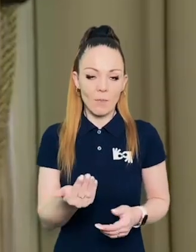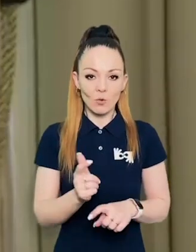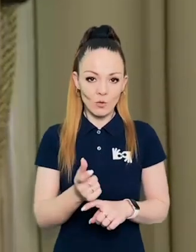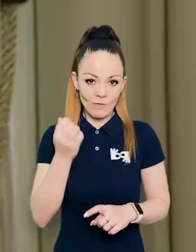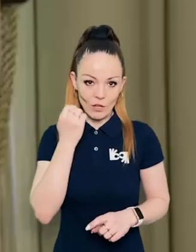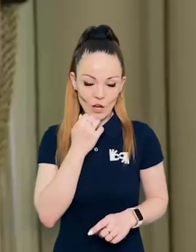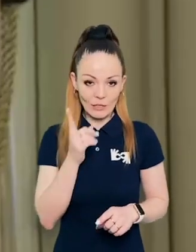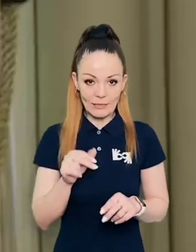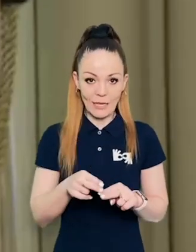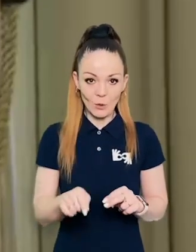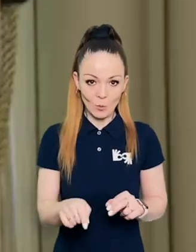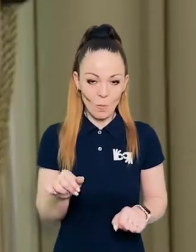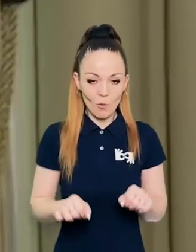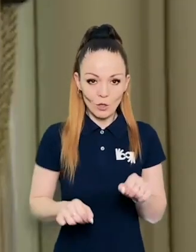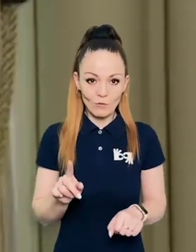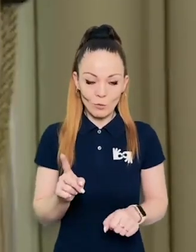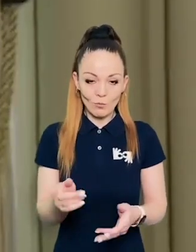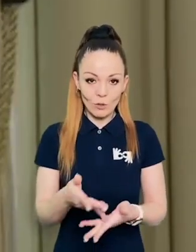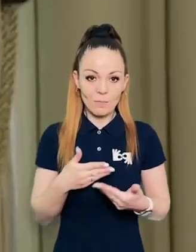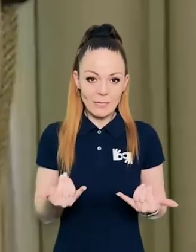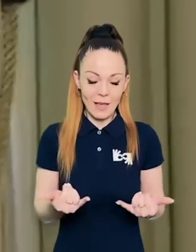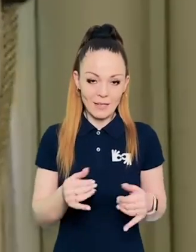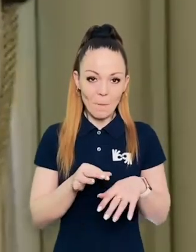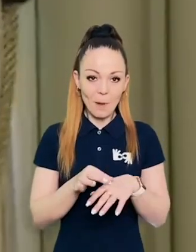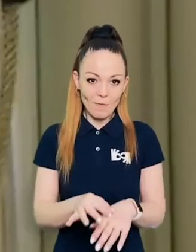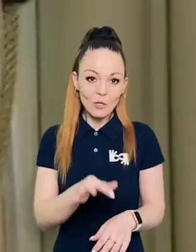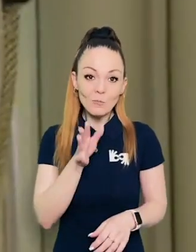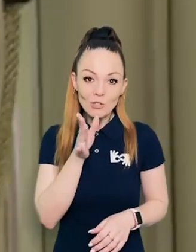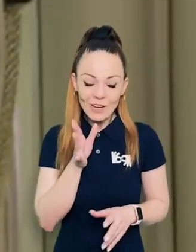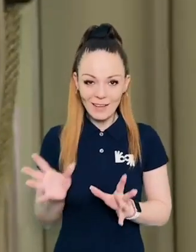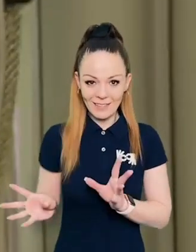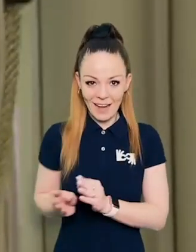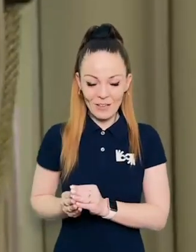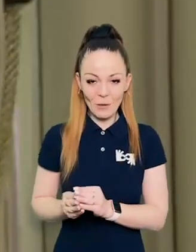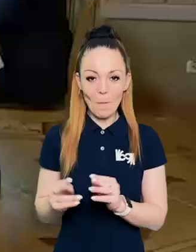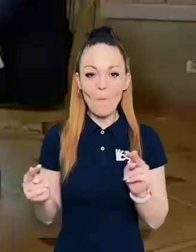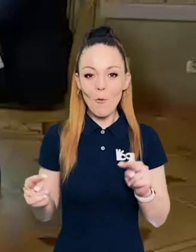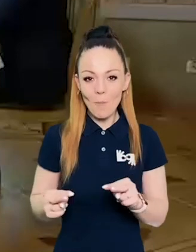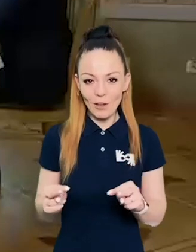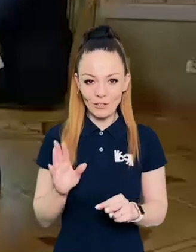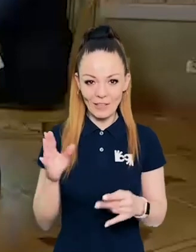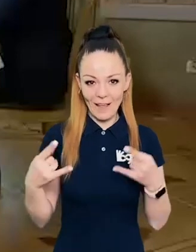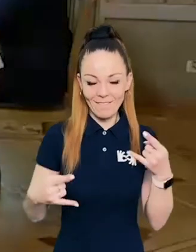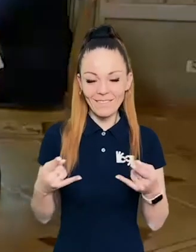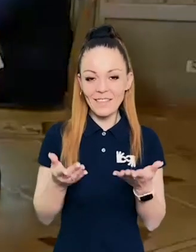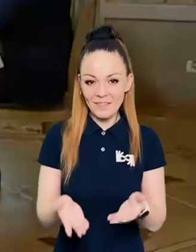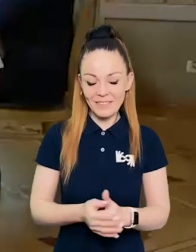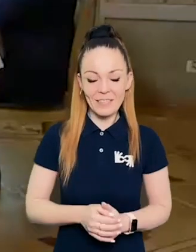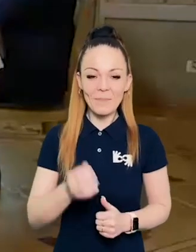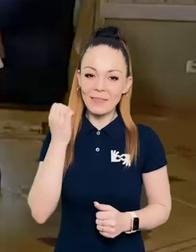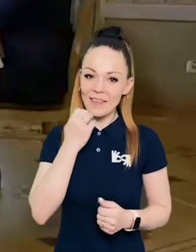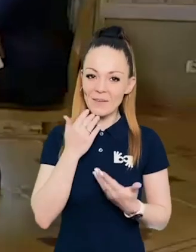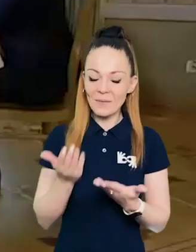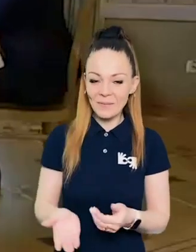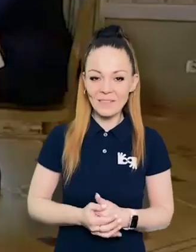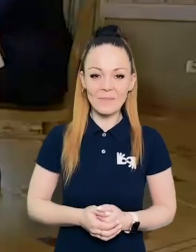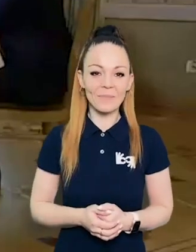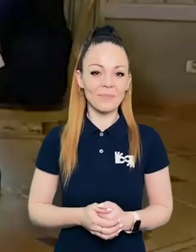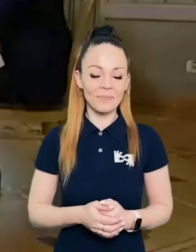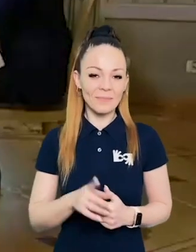я вам також вдячна за цю можливість, тому що ми зараз проводимо час разом. Побачення в ефірі. Побачення в ефірі, так. Дякую